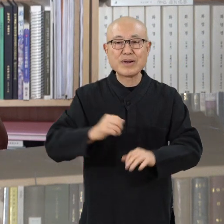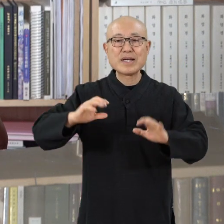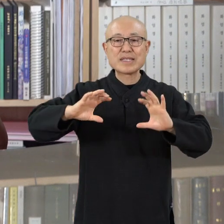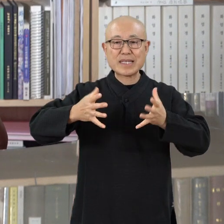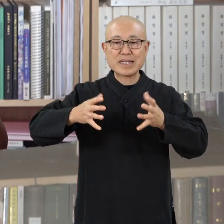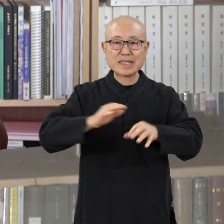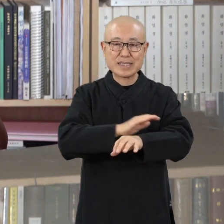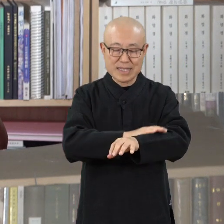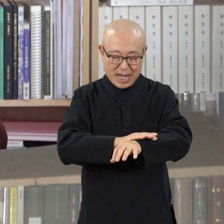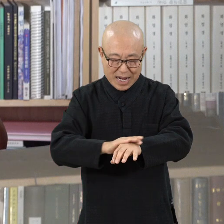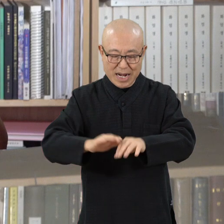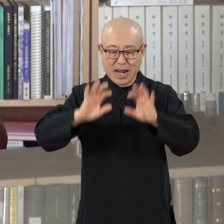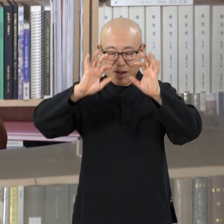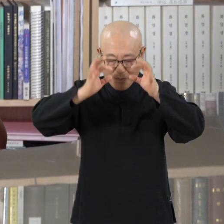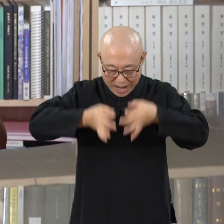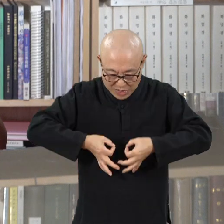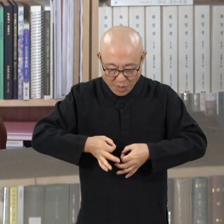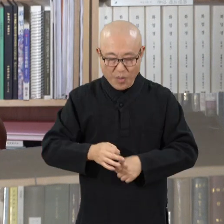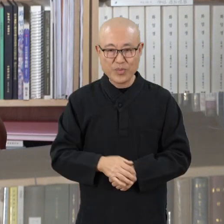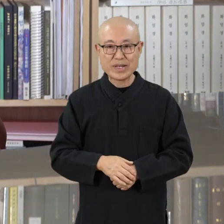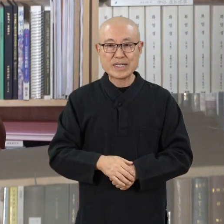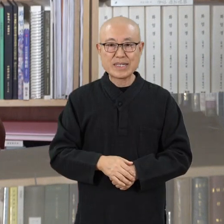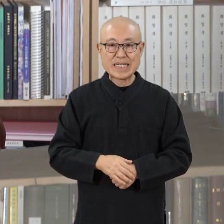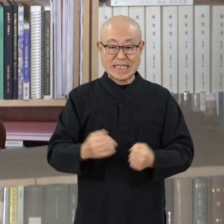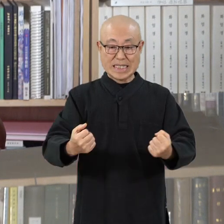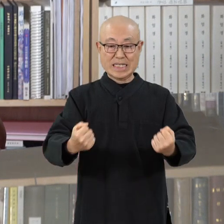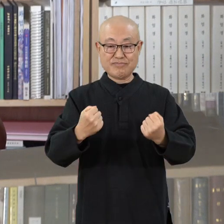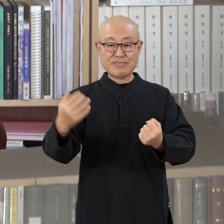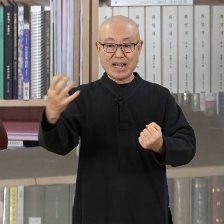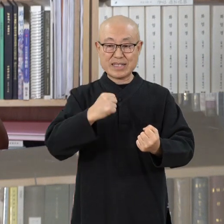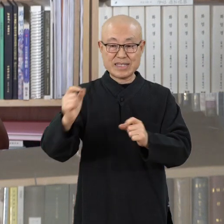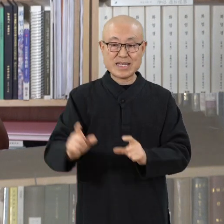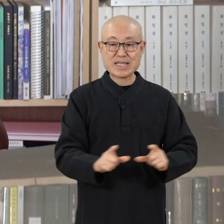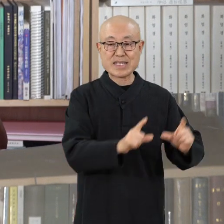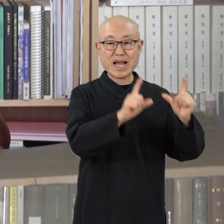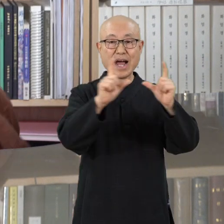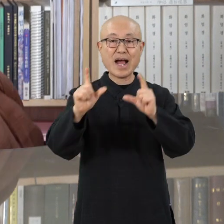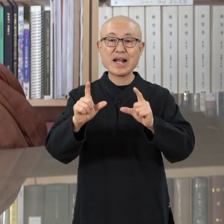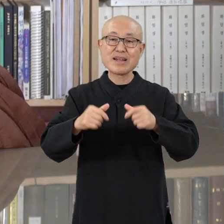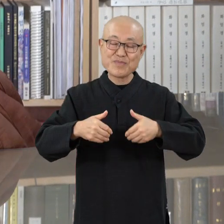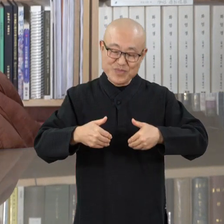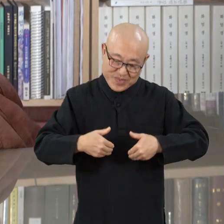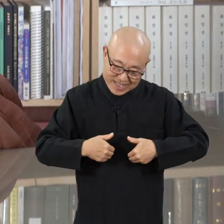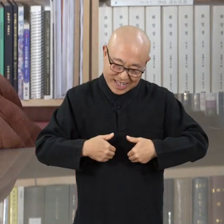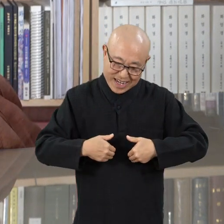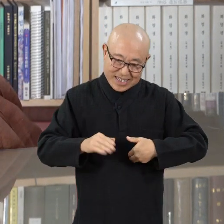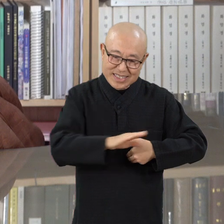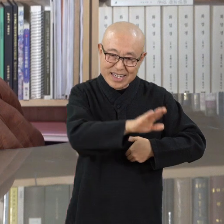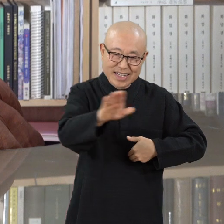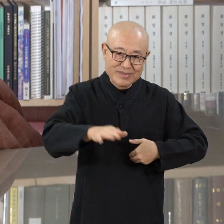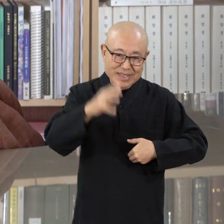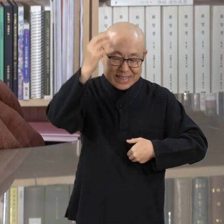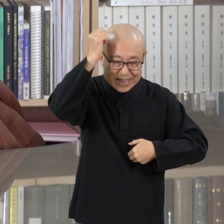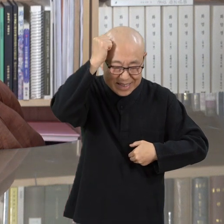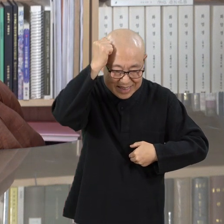잘 살펴서 힘 있는 삶을 살아가자. 이런 생각을 꼭